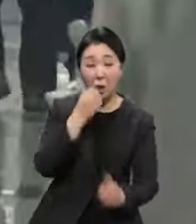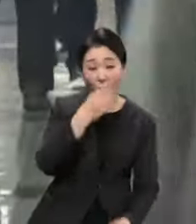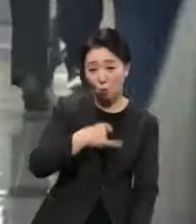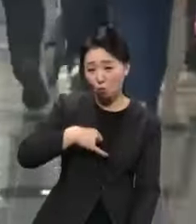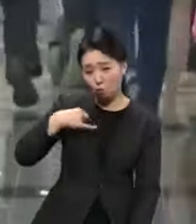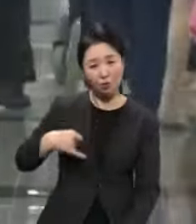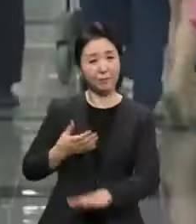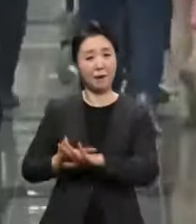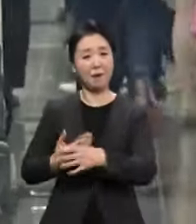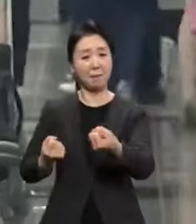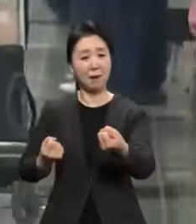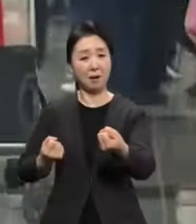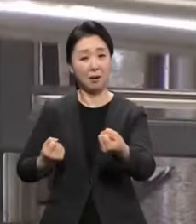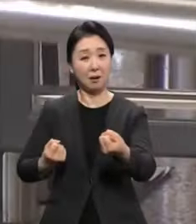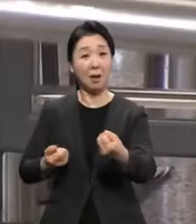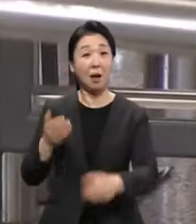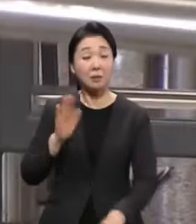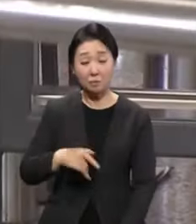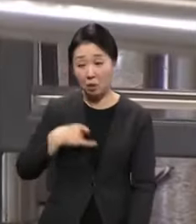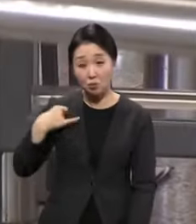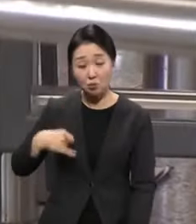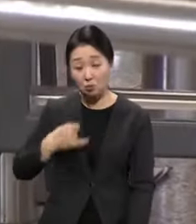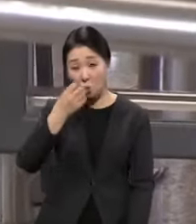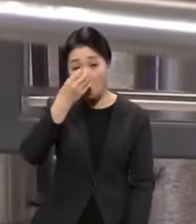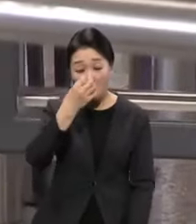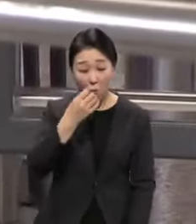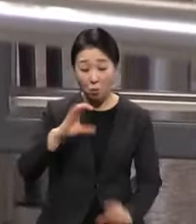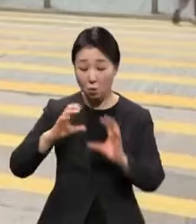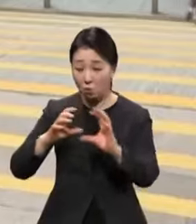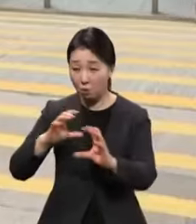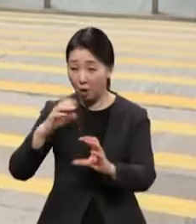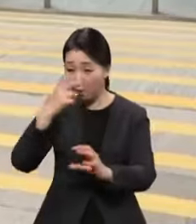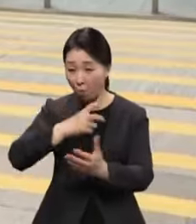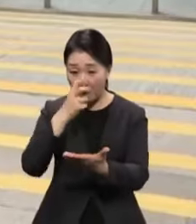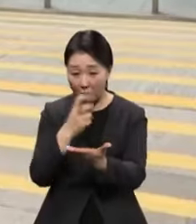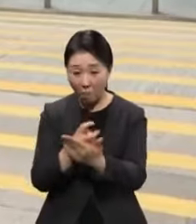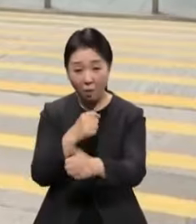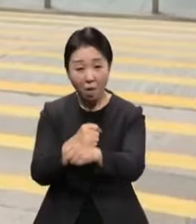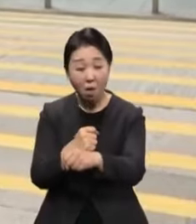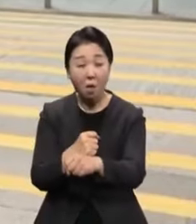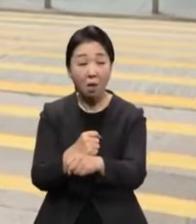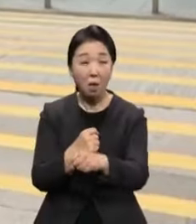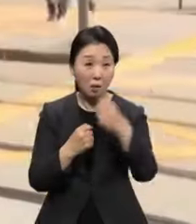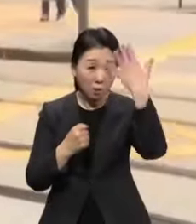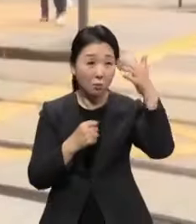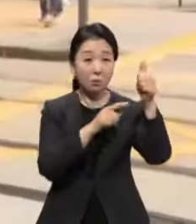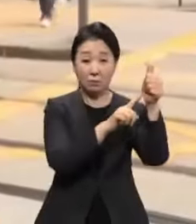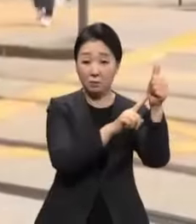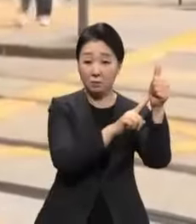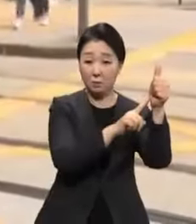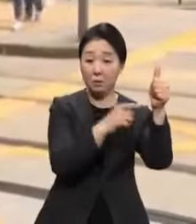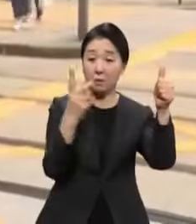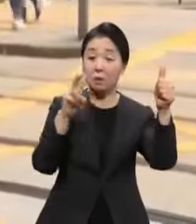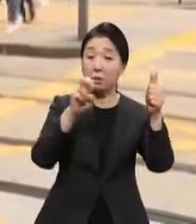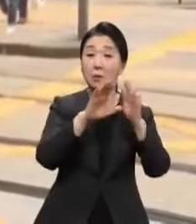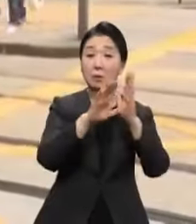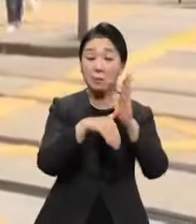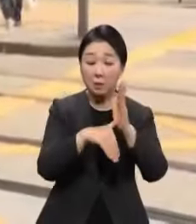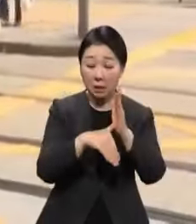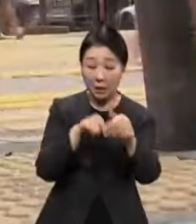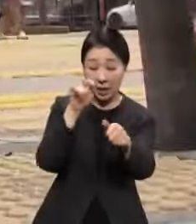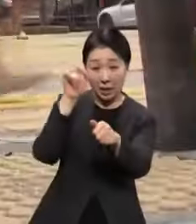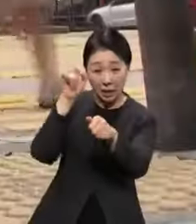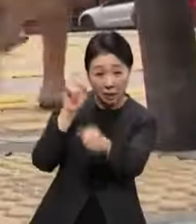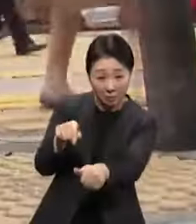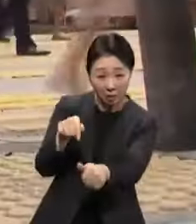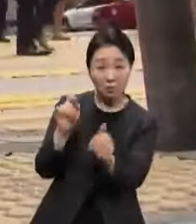대우해 왔습니다 하지만 중국이 홍콩의 국가 보안법을 실시하자 도널드 트럼프 전 대통령은 2020년 행정 명령을